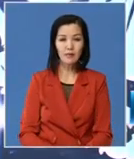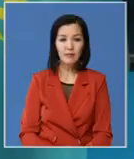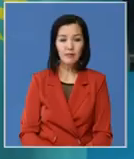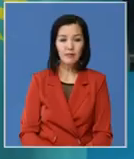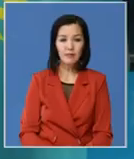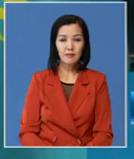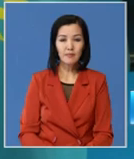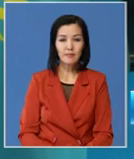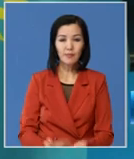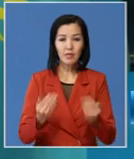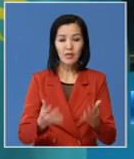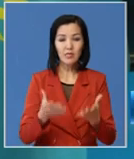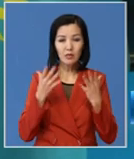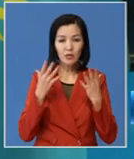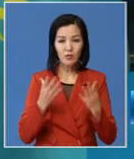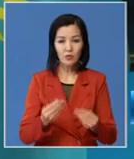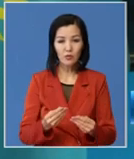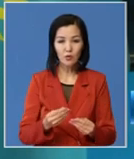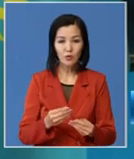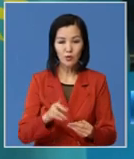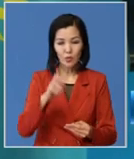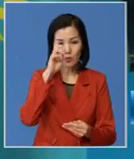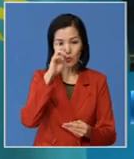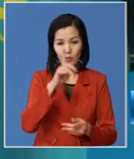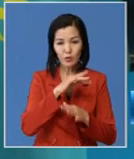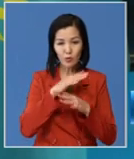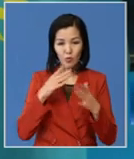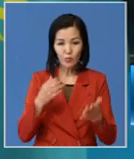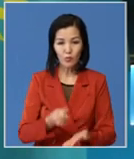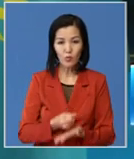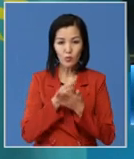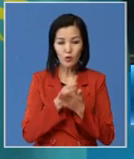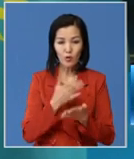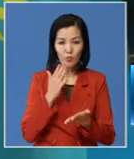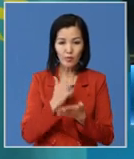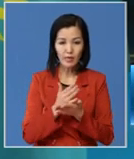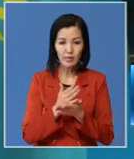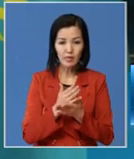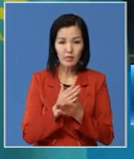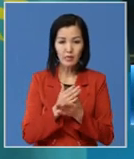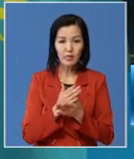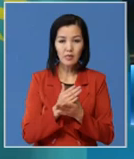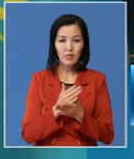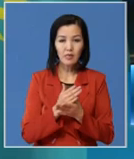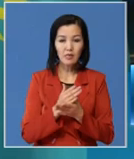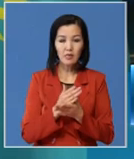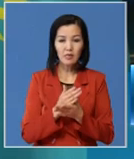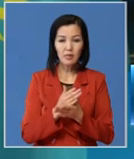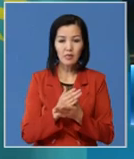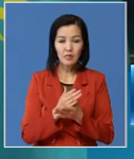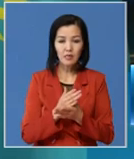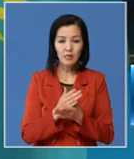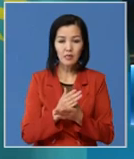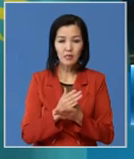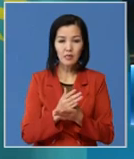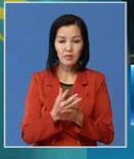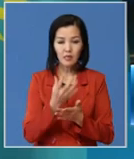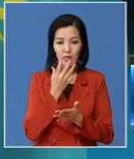қоймайды. Тарихта алғаш рет Мысырда қоңыздар мумиясы табылды. 200-ден астам жәндік қаңқалары бір жерде